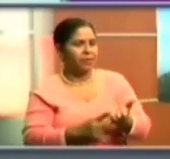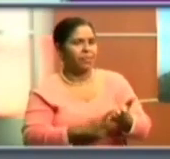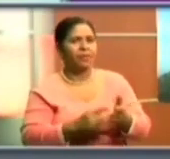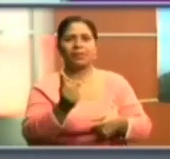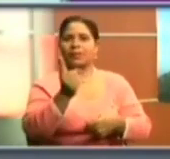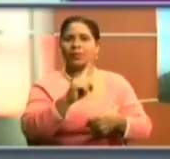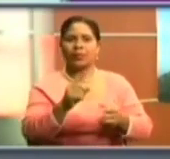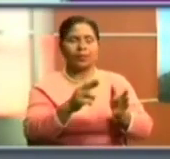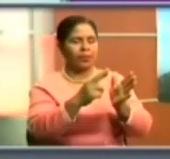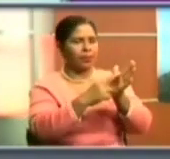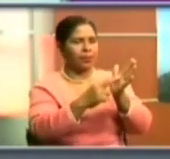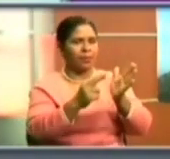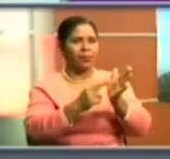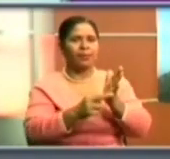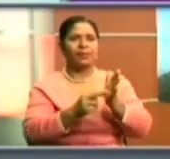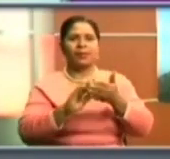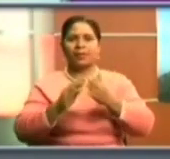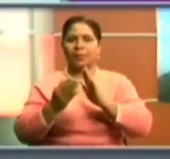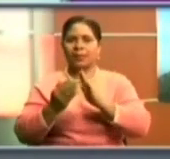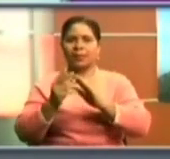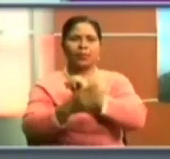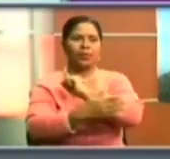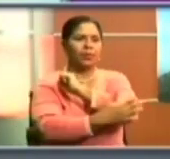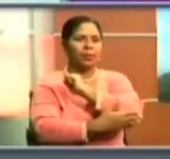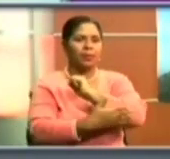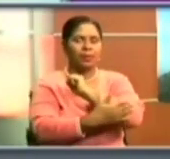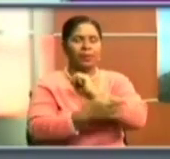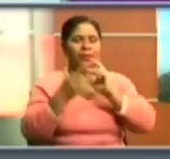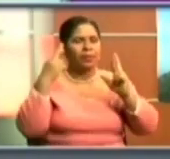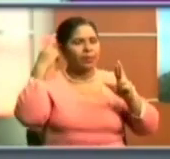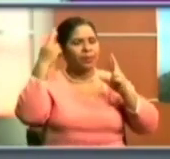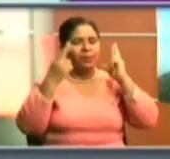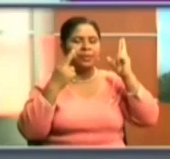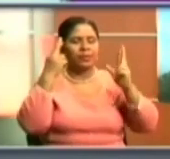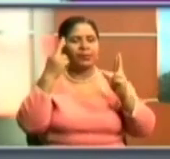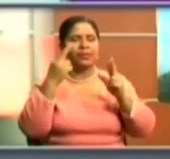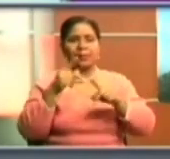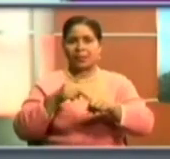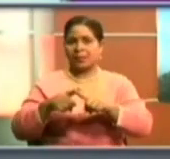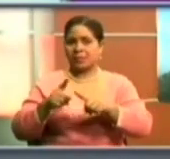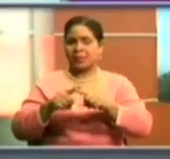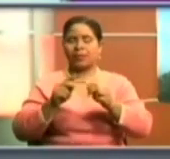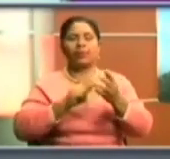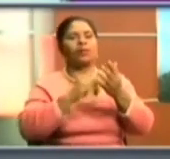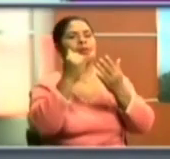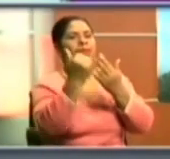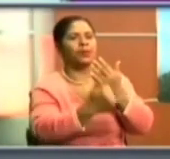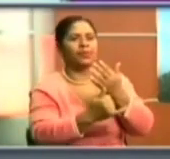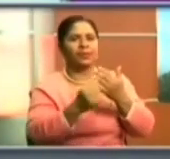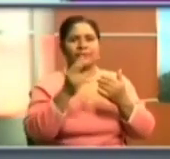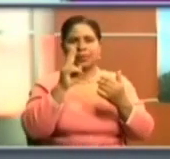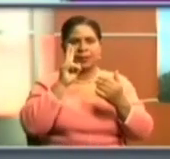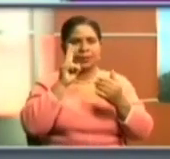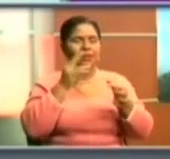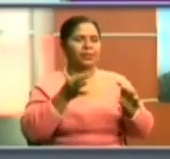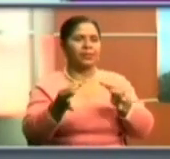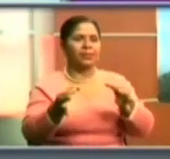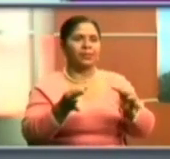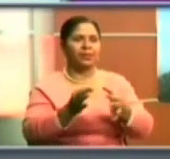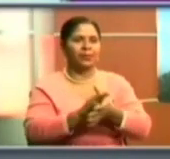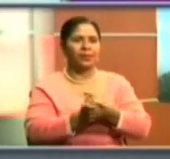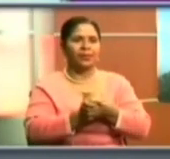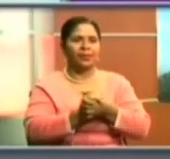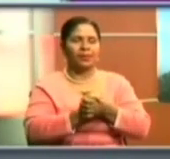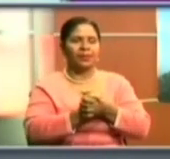Côté représentant communal non DPIO, réfléchit sous une série projet. Reportage Sabine Jean et